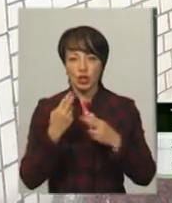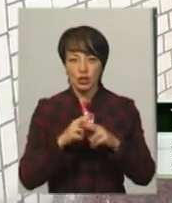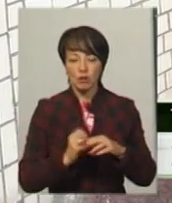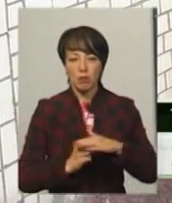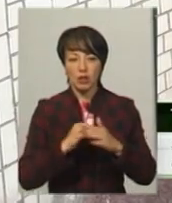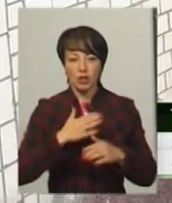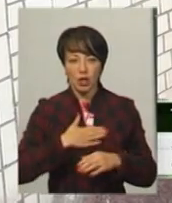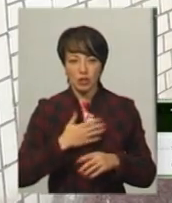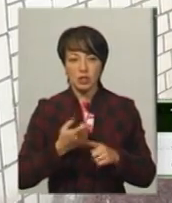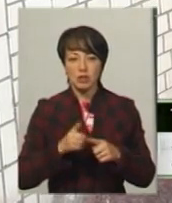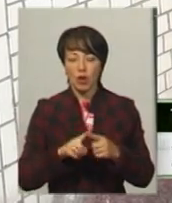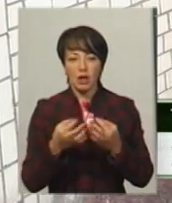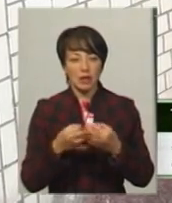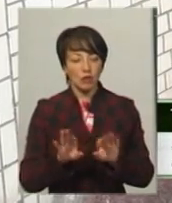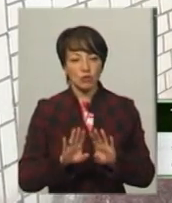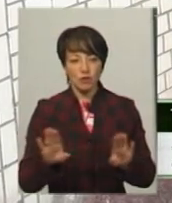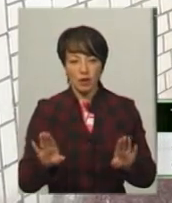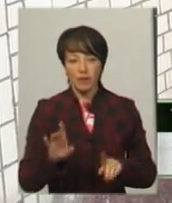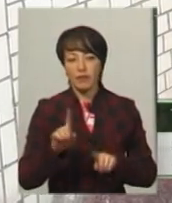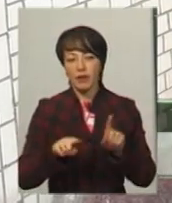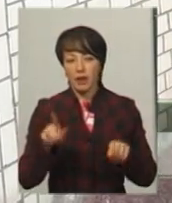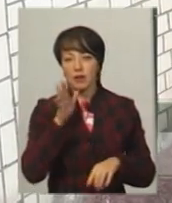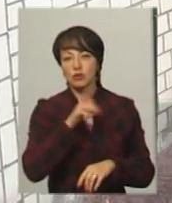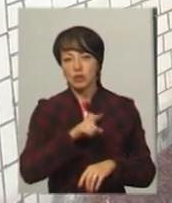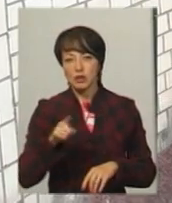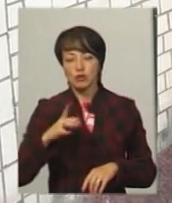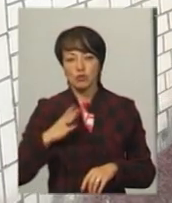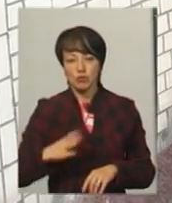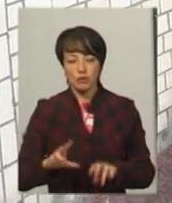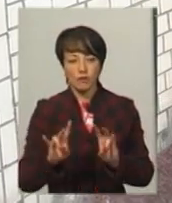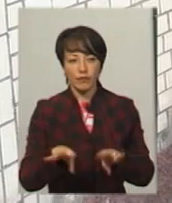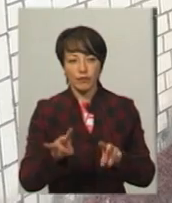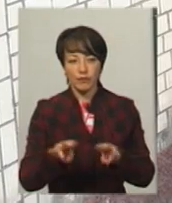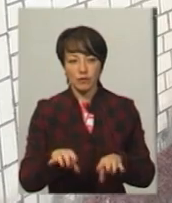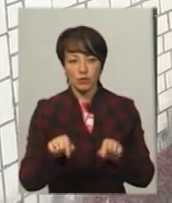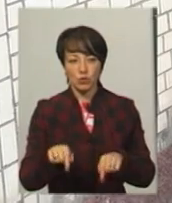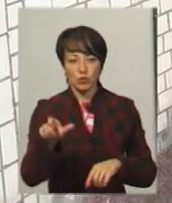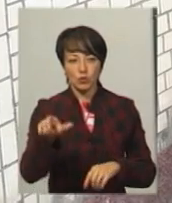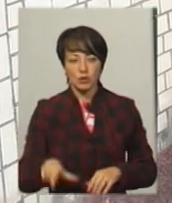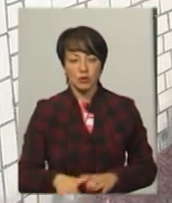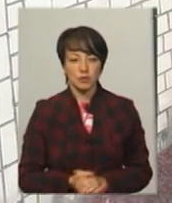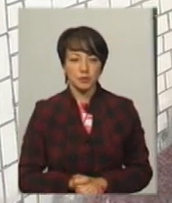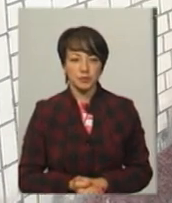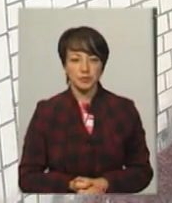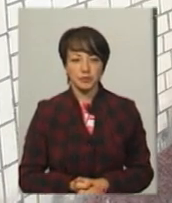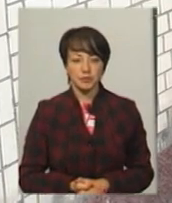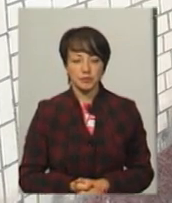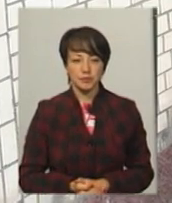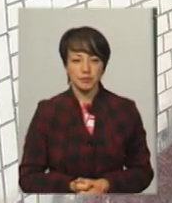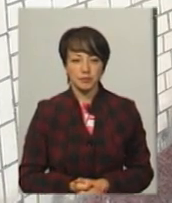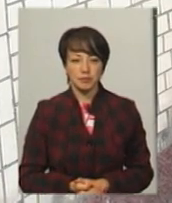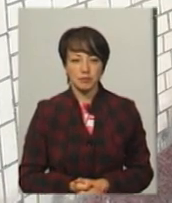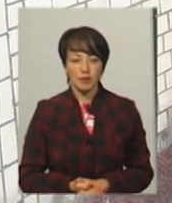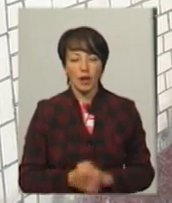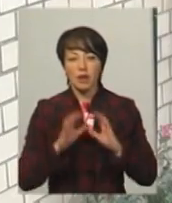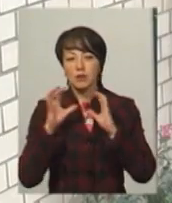наша цього не дозволяє, але ми деякий час були змушені її тут утримувати і